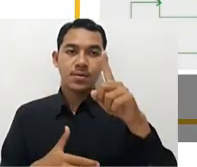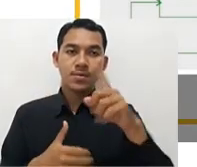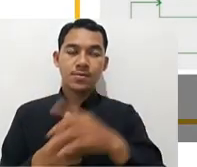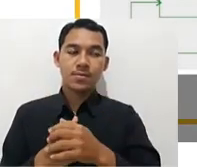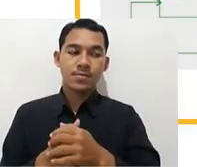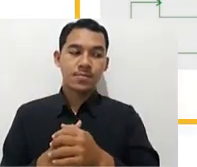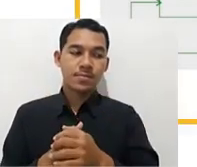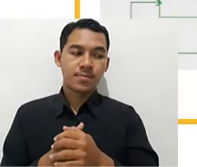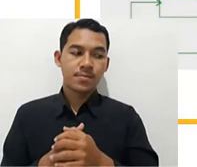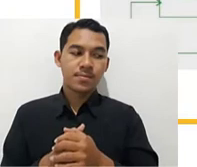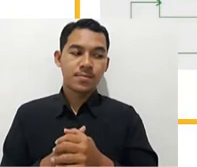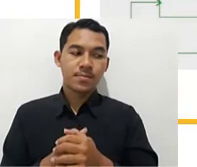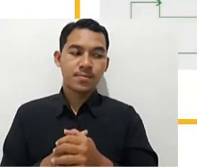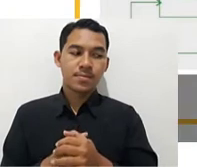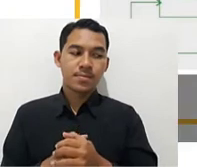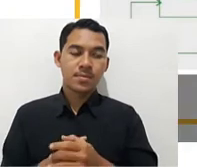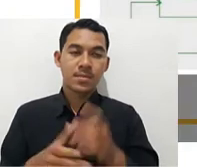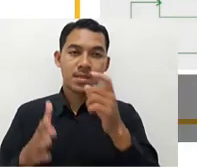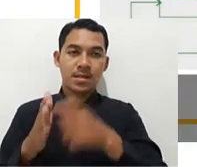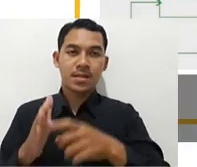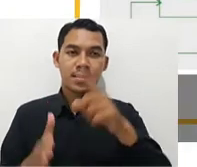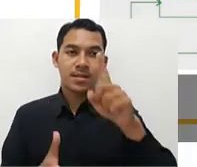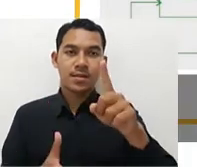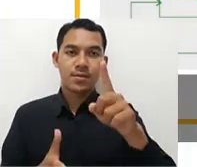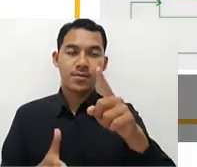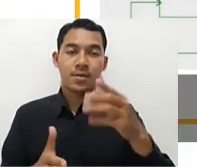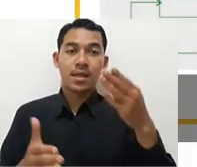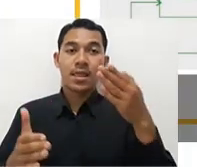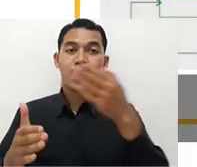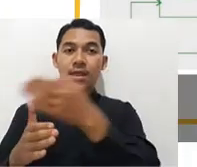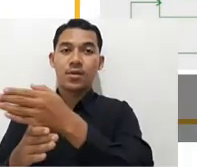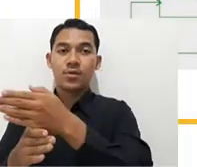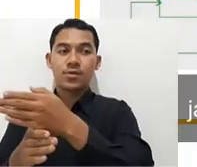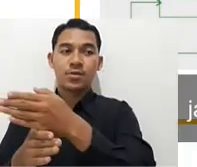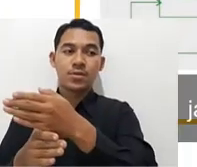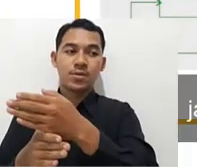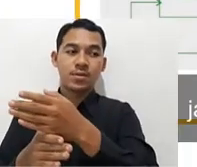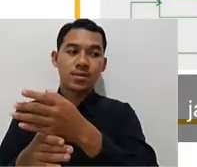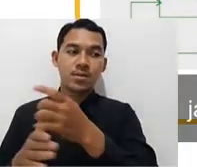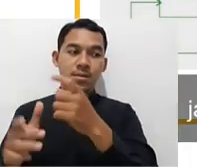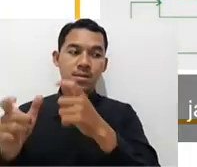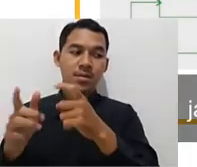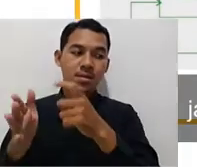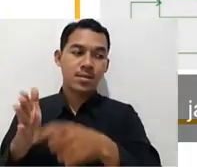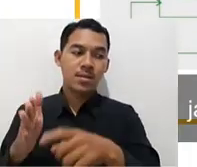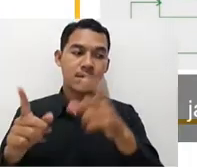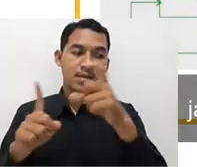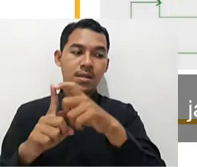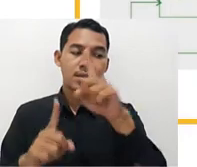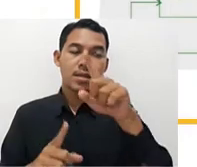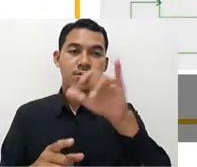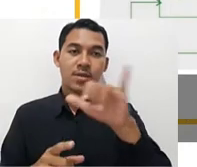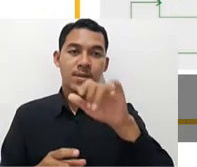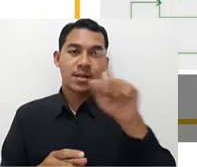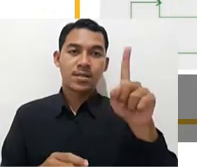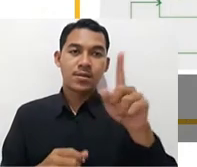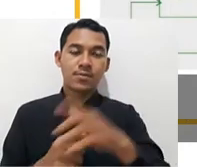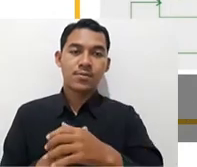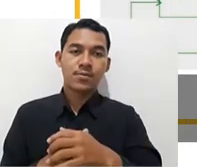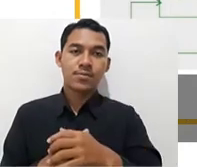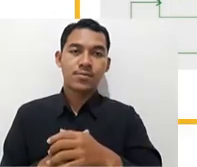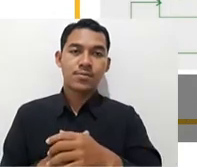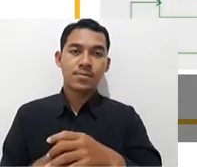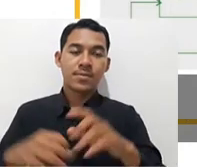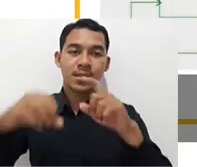Nah, nilai 1 ini ya diterusin ke sini. Jadi nanti ini kan nilai D1 sama dengan 1 kan. Nah,